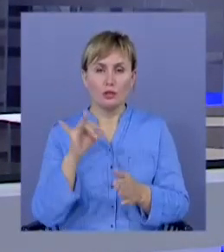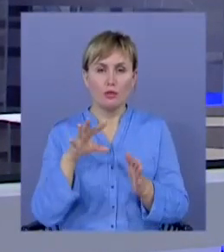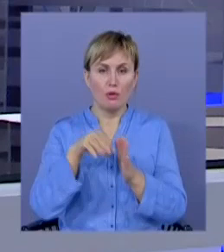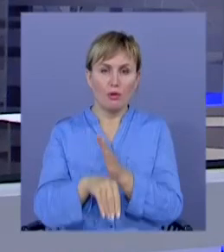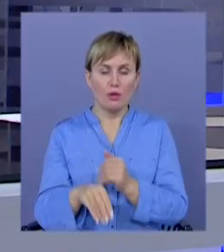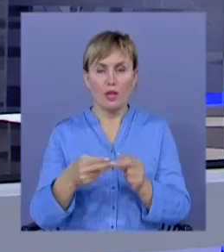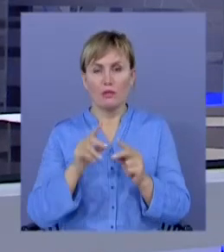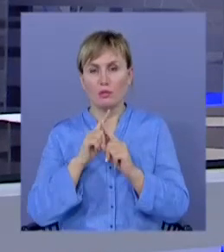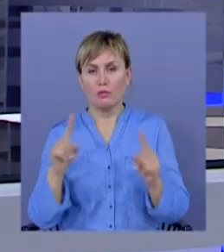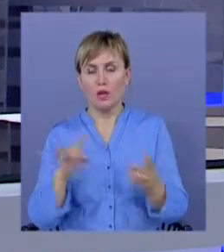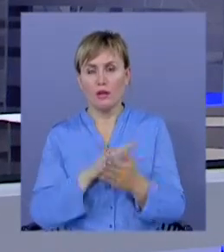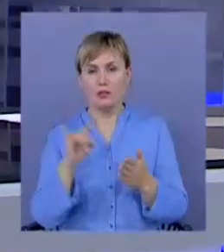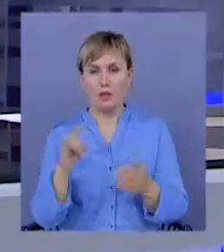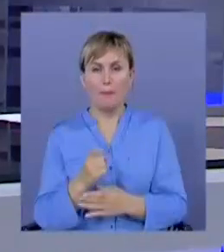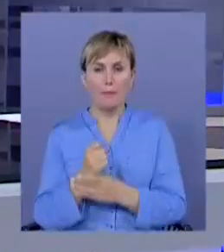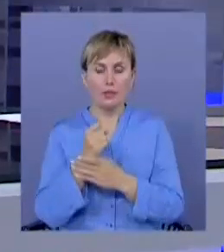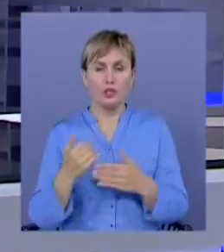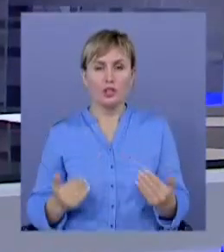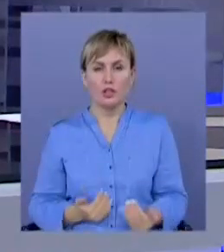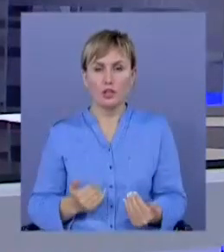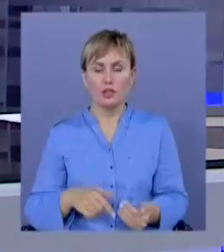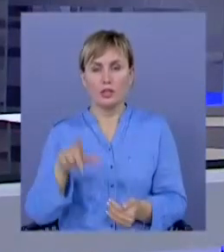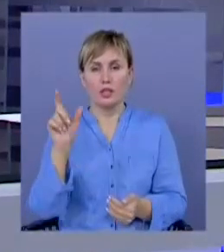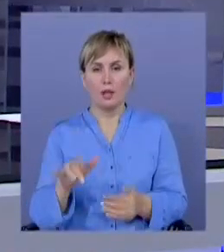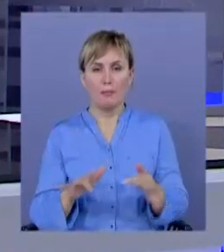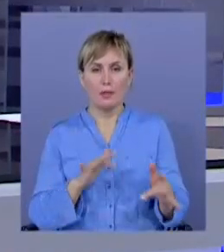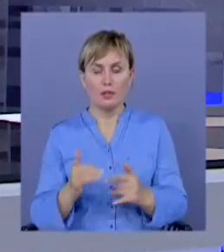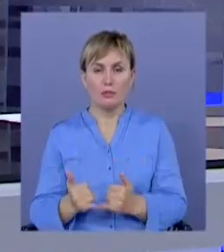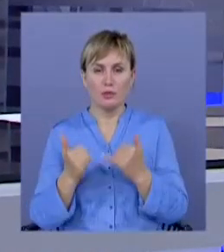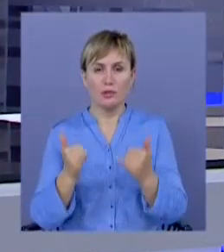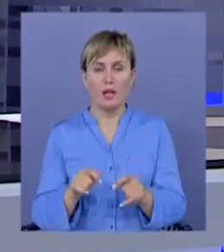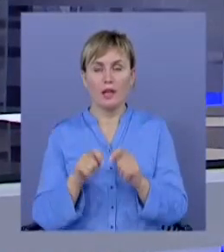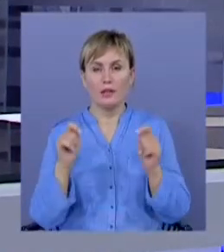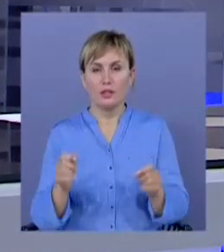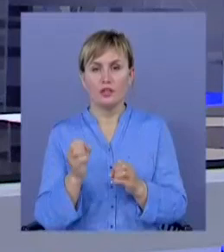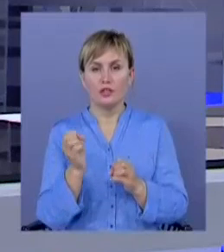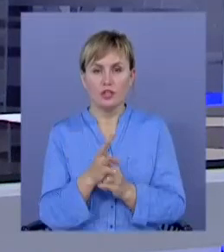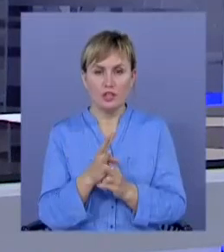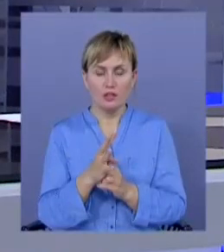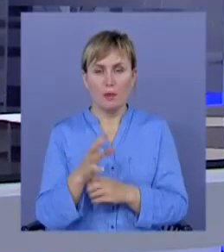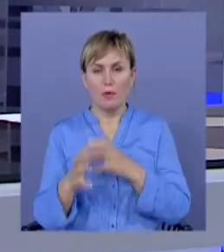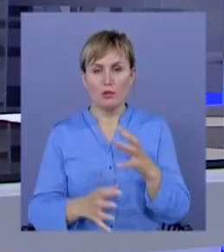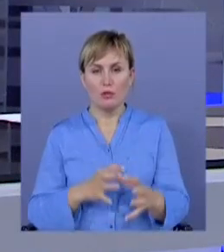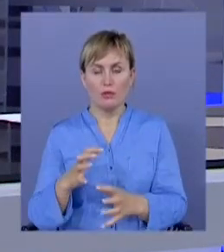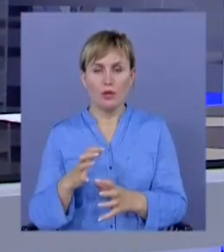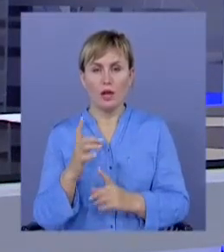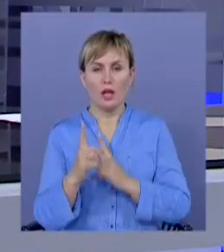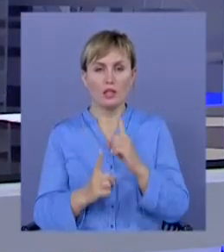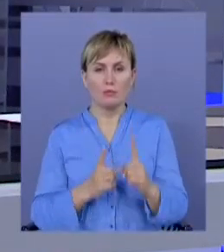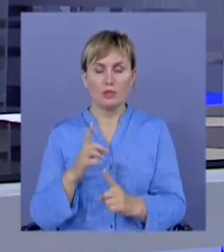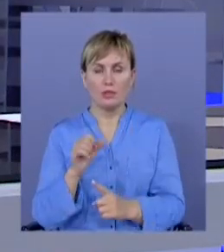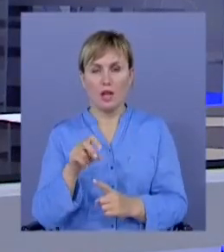имя уникального авиасудна поддержали жители Жуковского. Мероприятие приурочили к открытию 14-го международного космического